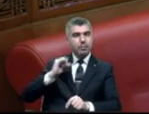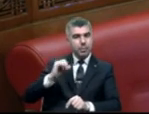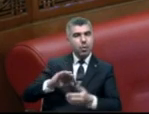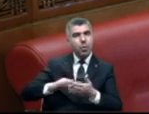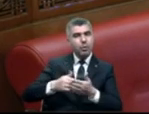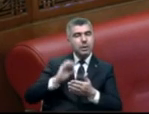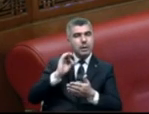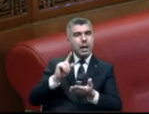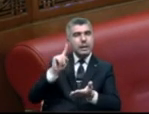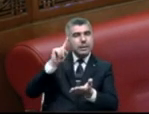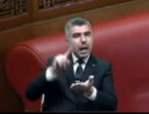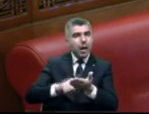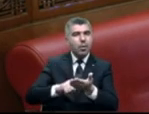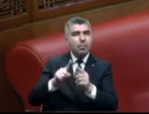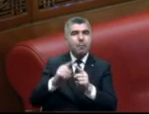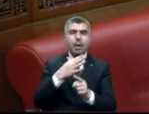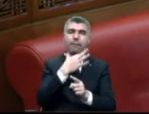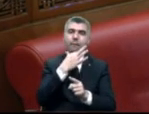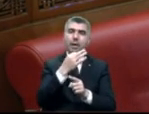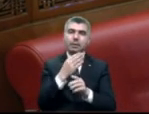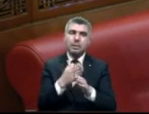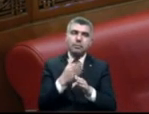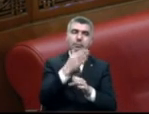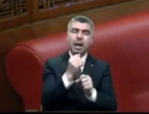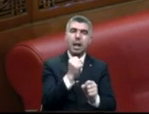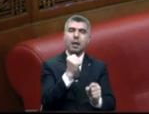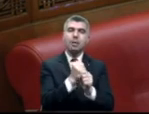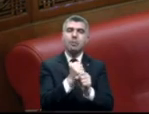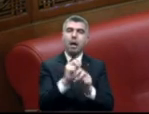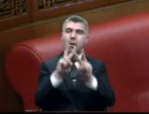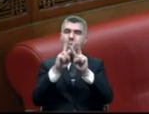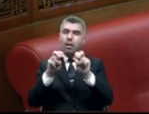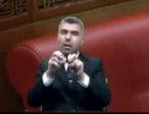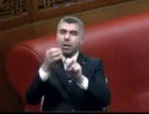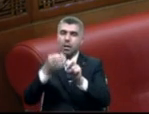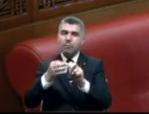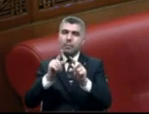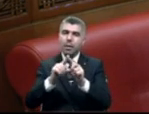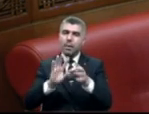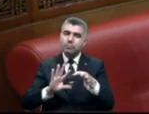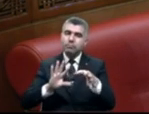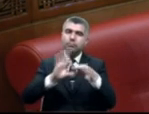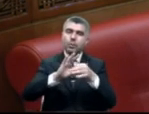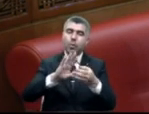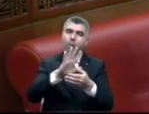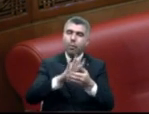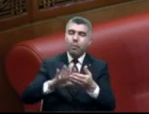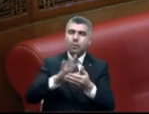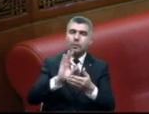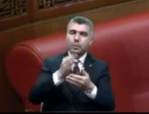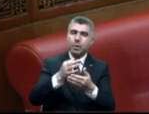المؤهلات والمهارات الضرورية لتسهيل عملية إدماجهم في سوق الشغل وتحسين قابلية تشغيلهم ومساهمتهم في تلبية